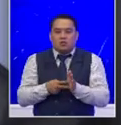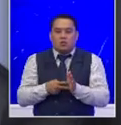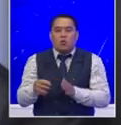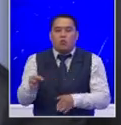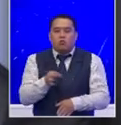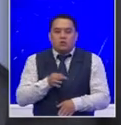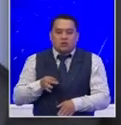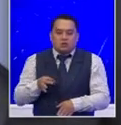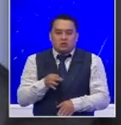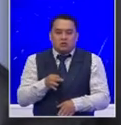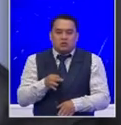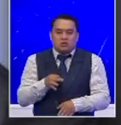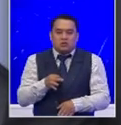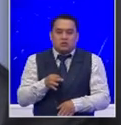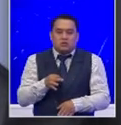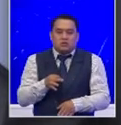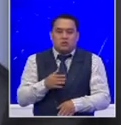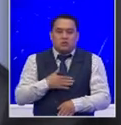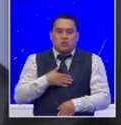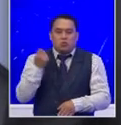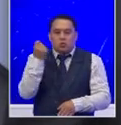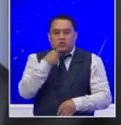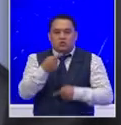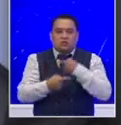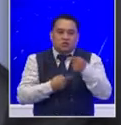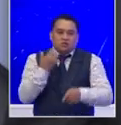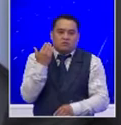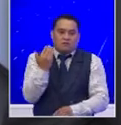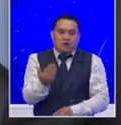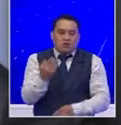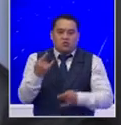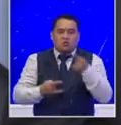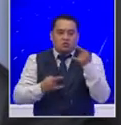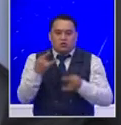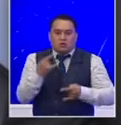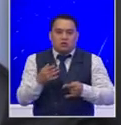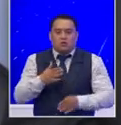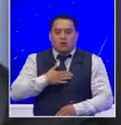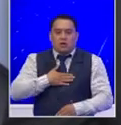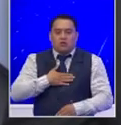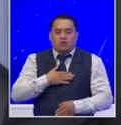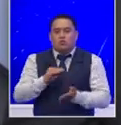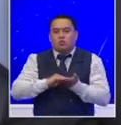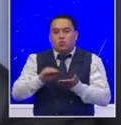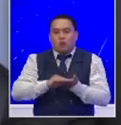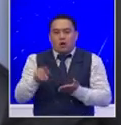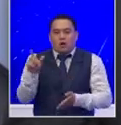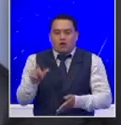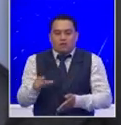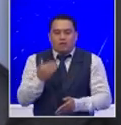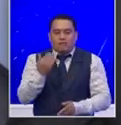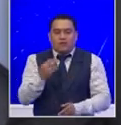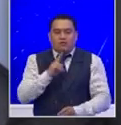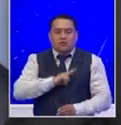области, в крае ЖЦУ, мы узнаем через вас, через наших корреспондентов, через